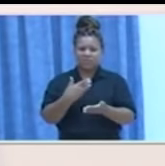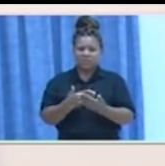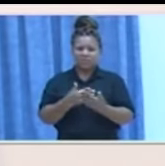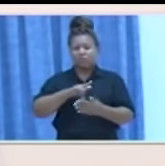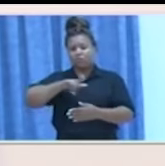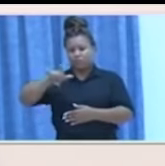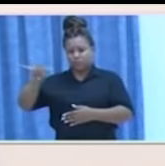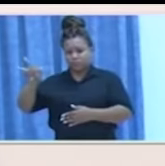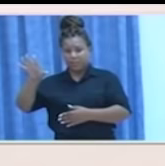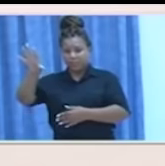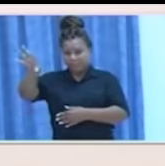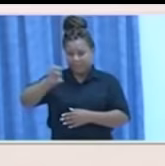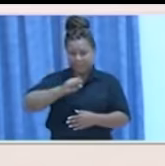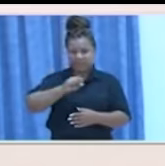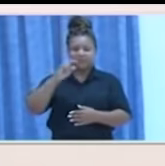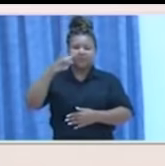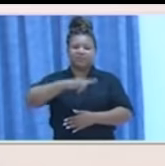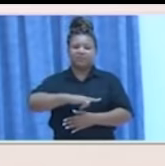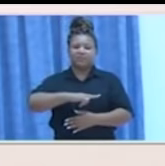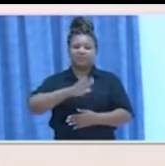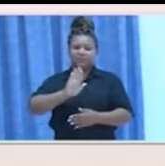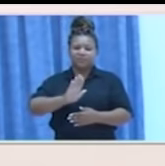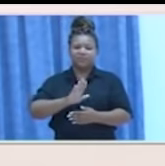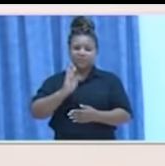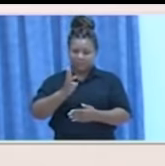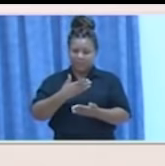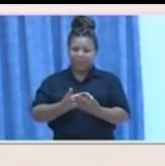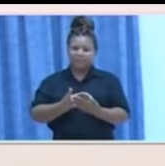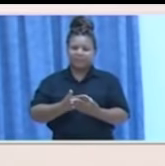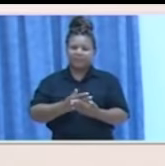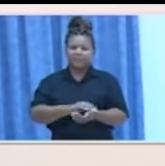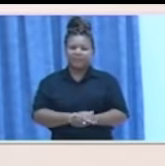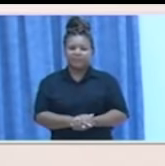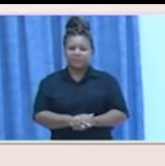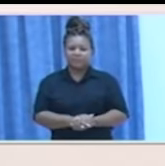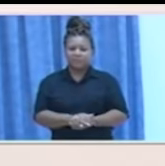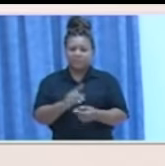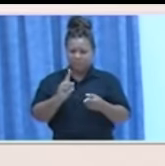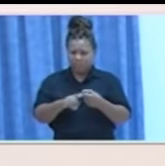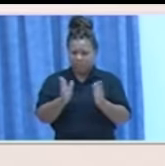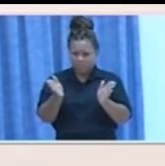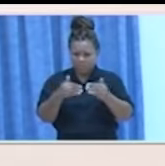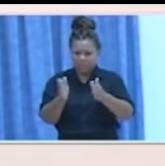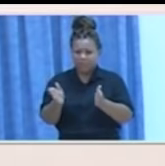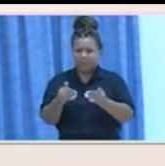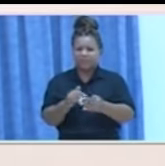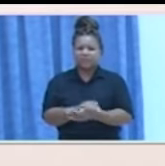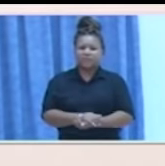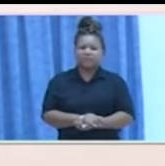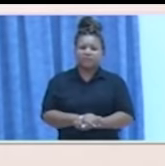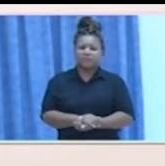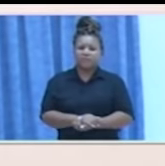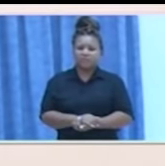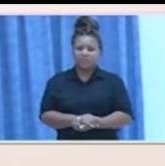bien contrôlées, nous mettons devant lui, besoin de servir, besoin de cargo, emmène bon produit essentiel de pays. Ça existe jusqu'au 15